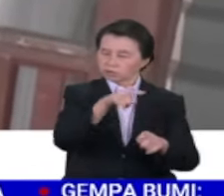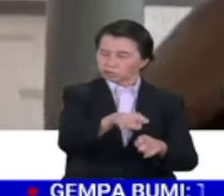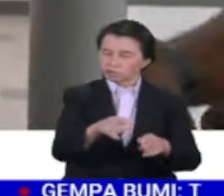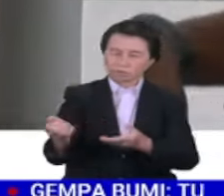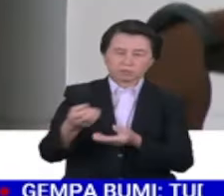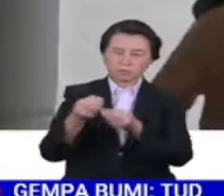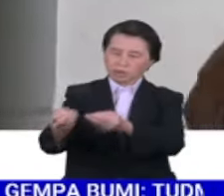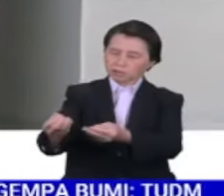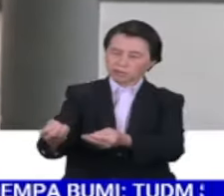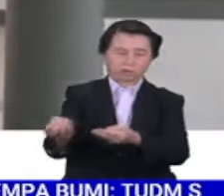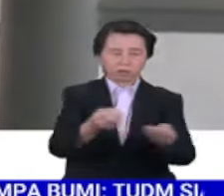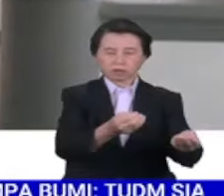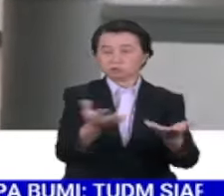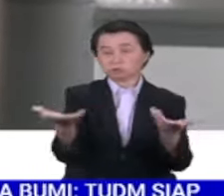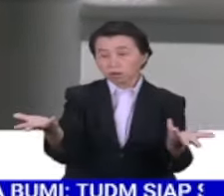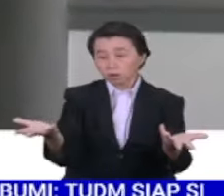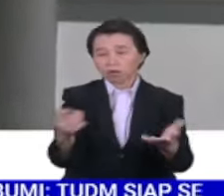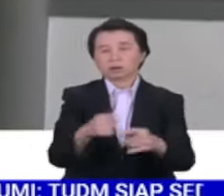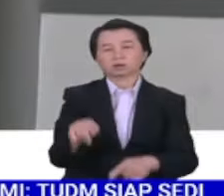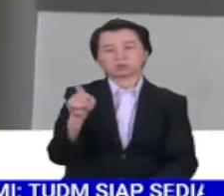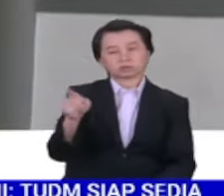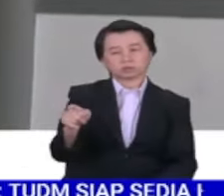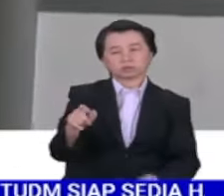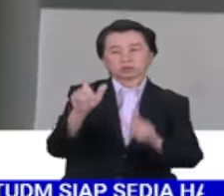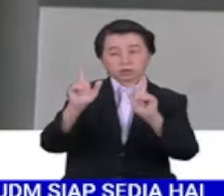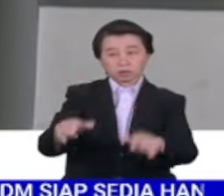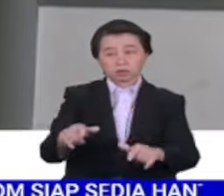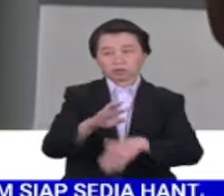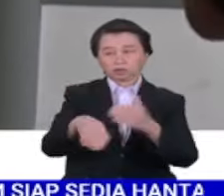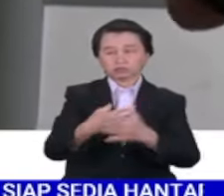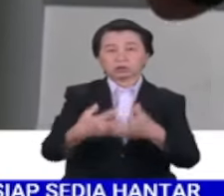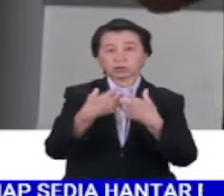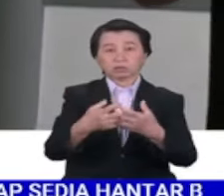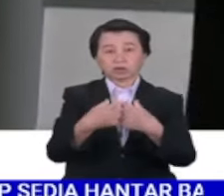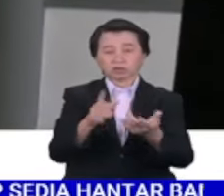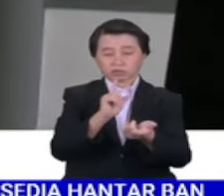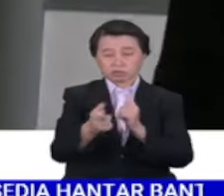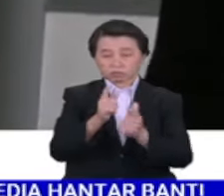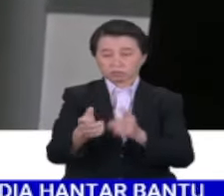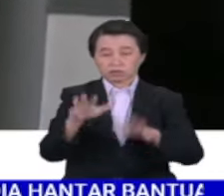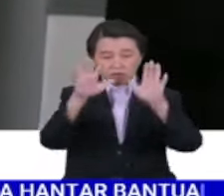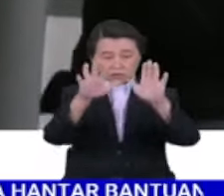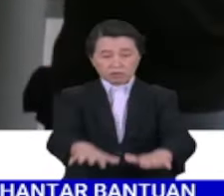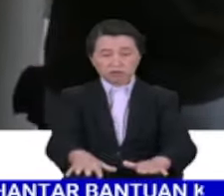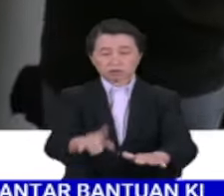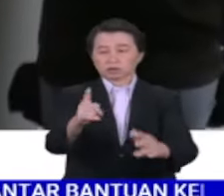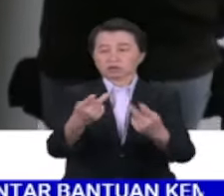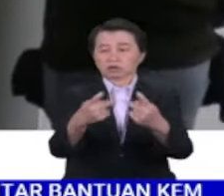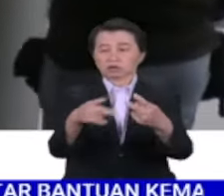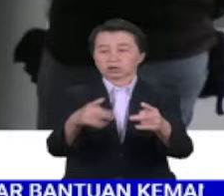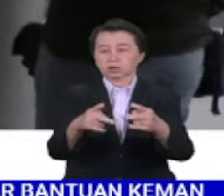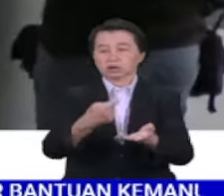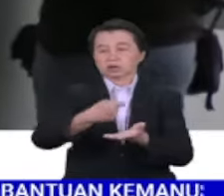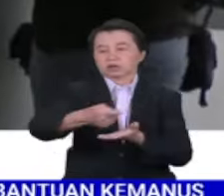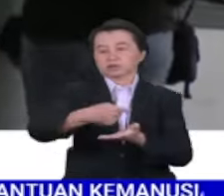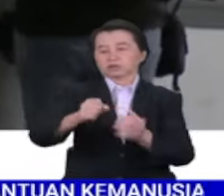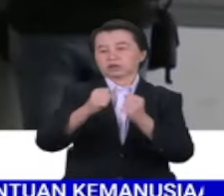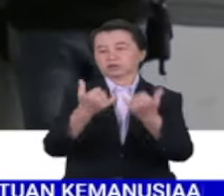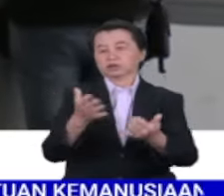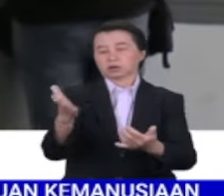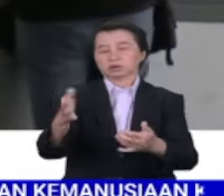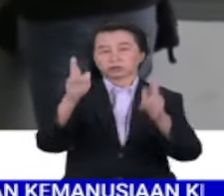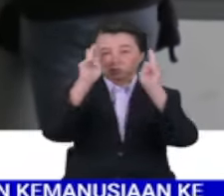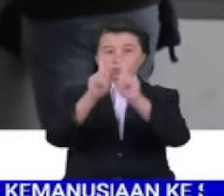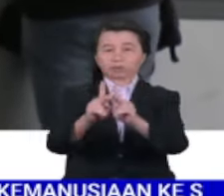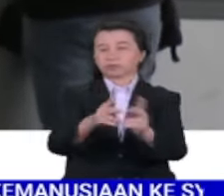diamanahkan sebaliknya tutuduh dikatakan meletakkan ke semua bensin Dobi berkenaan di sebuah premis yang disewa serikatnya